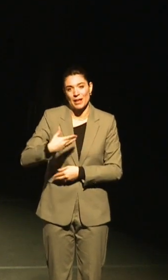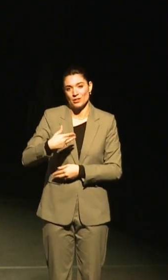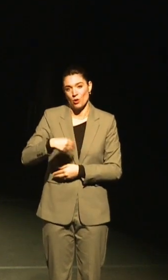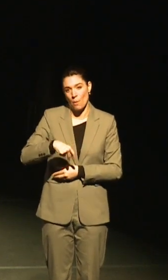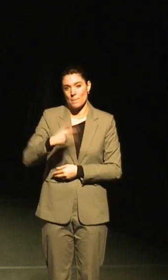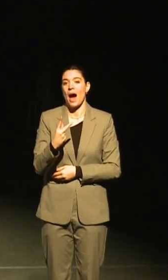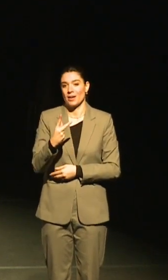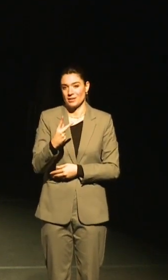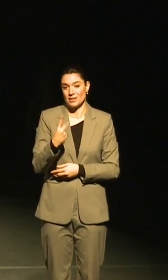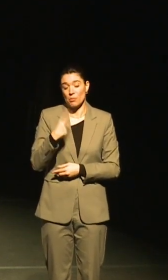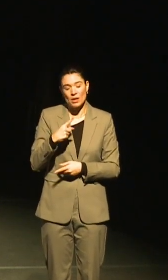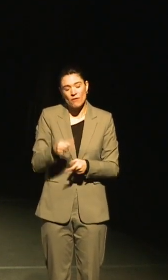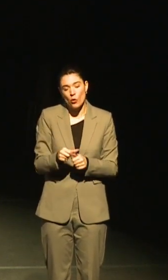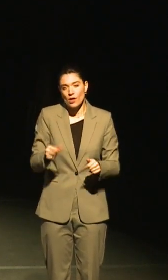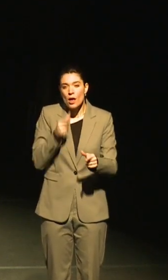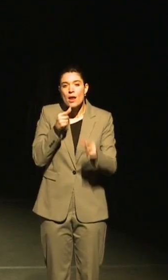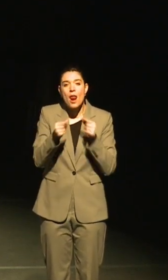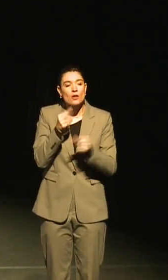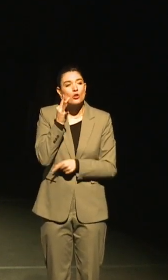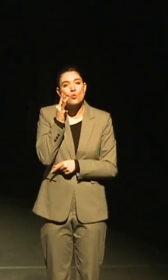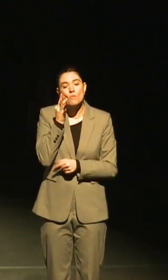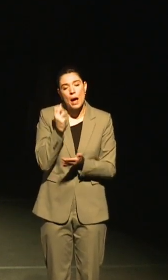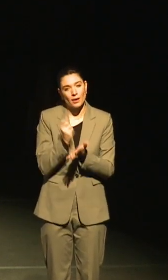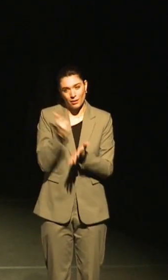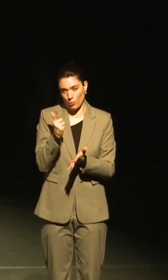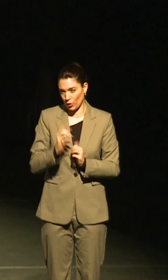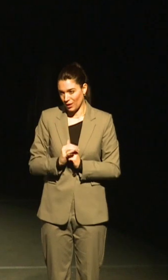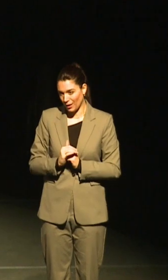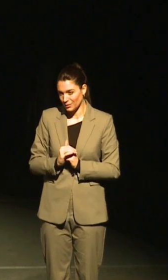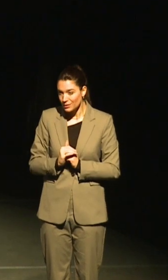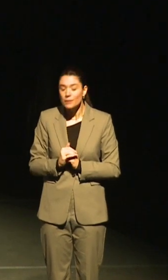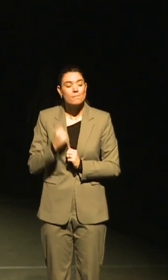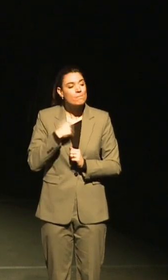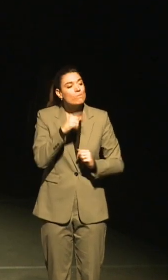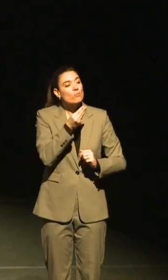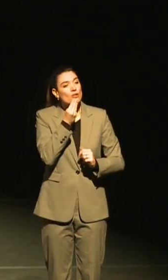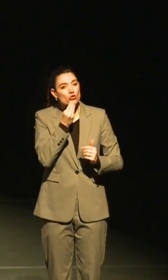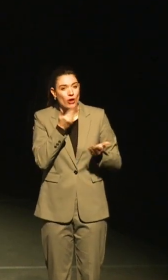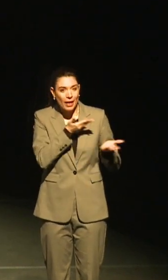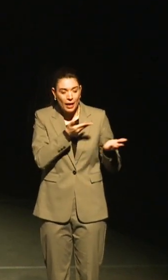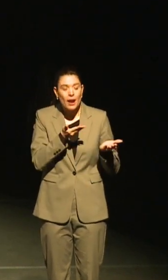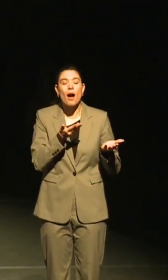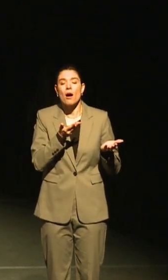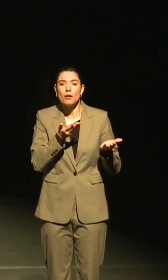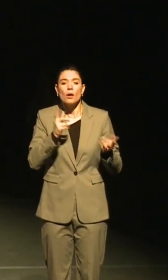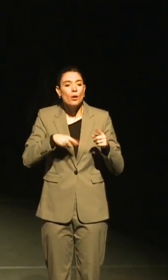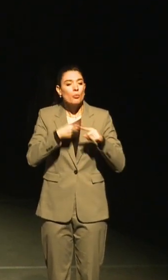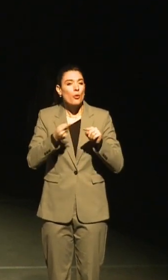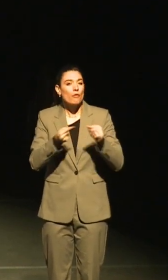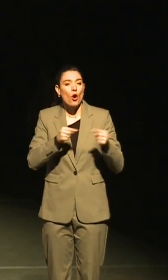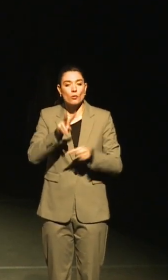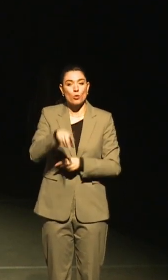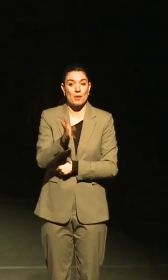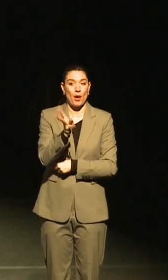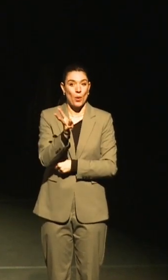umane e partecipai a questi Primi Incontri proprio nel 2014 quando il mio